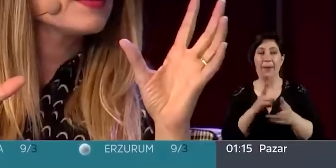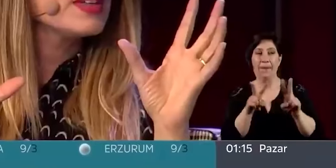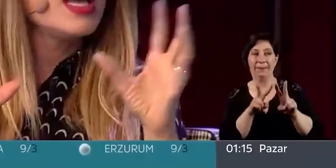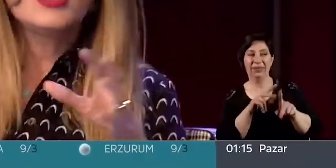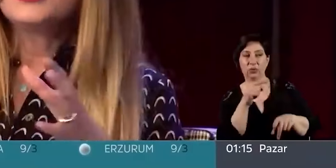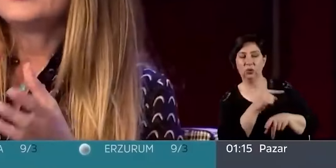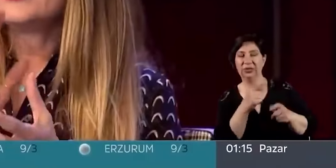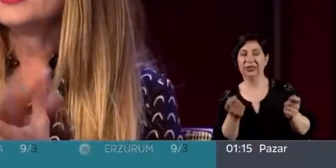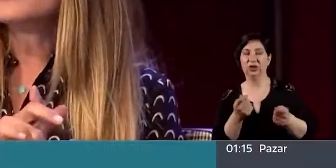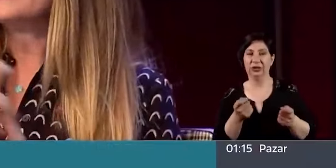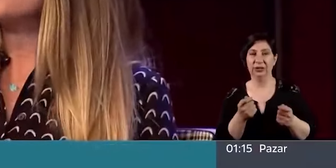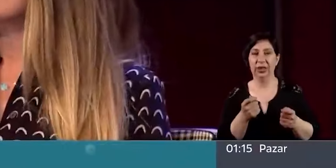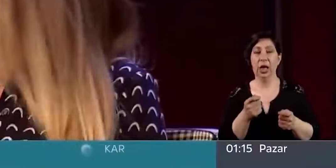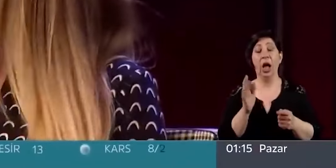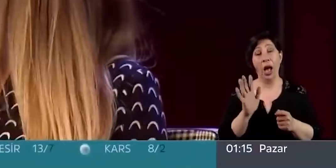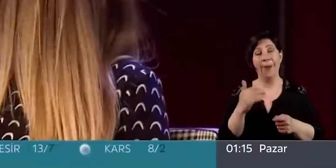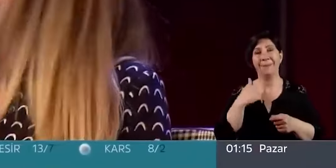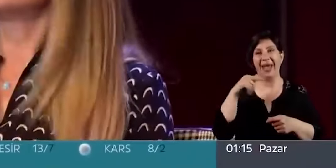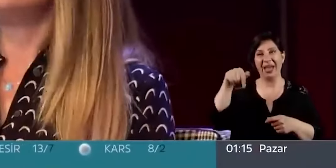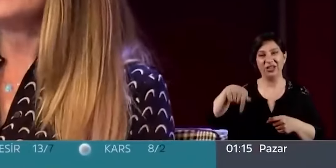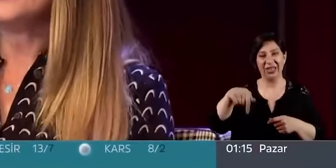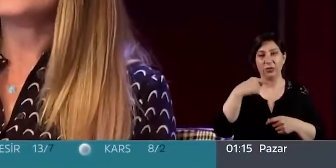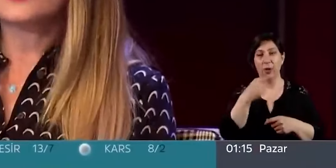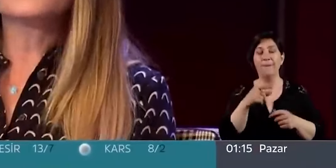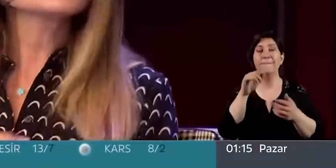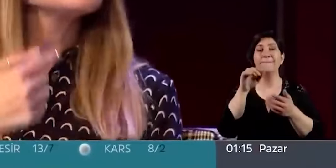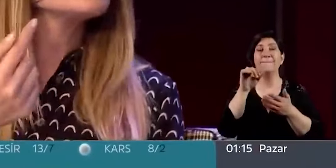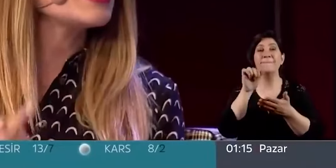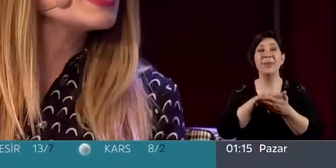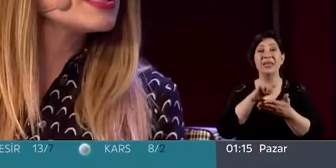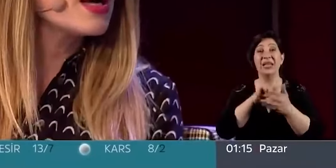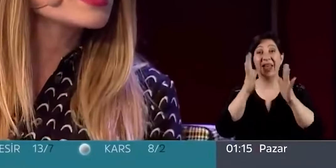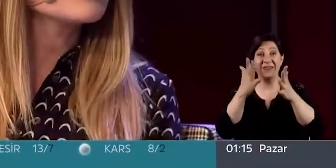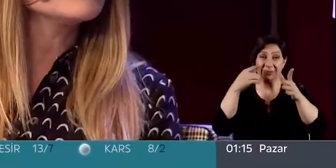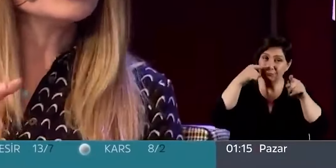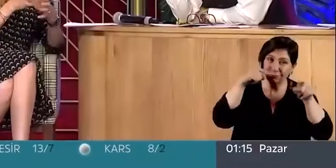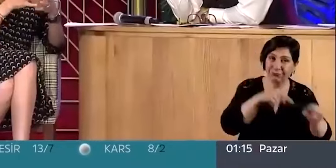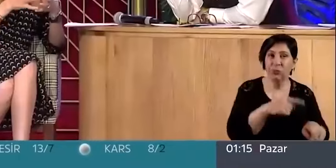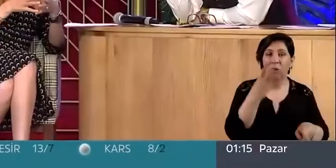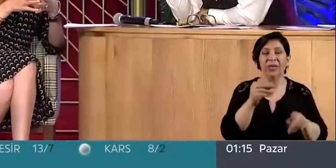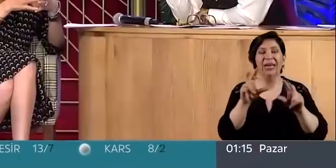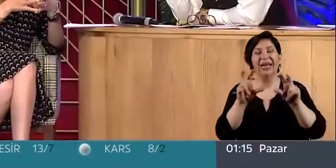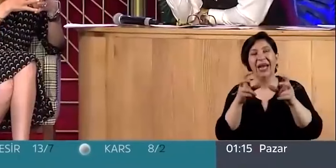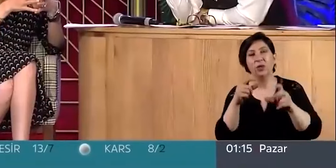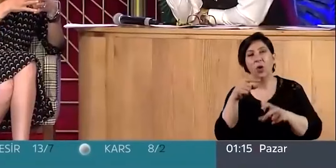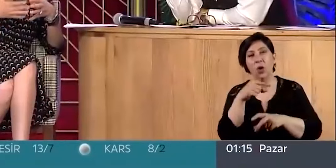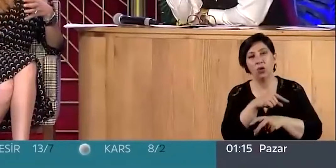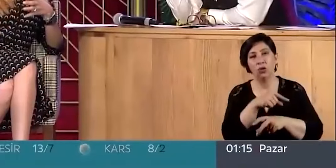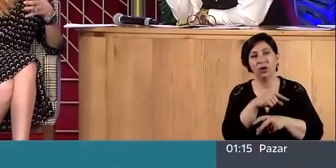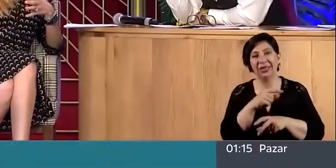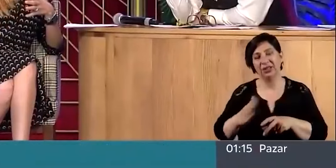iş. Ama ben içeride söyledim. Mesela medyaya daha fazla yüklenmesi lazım. Radyo onun